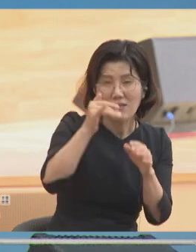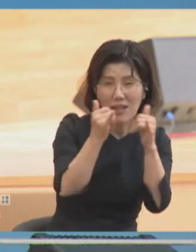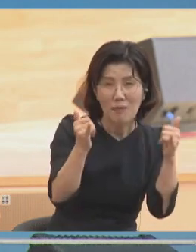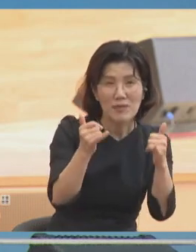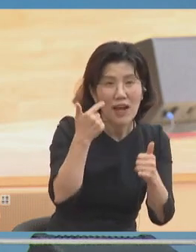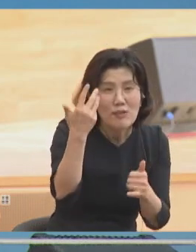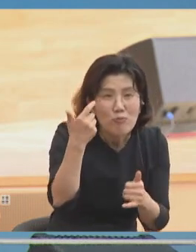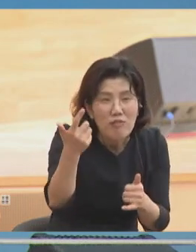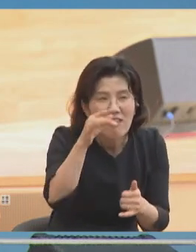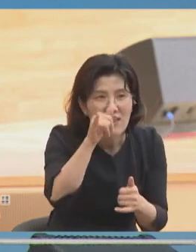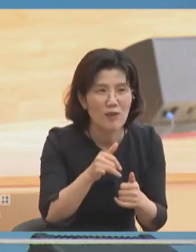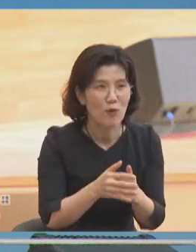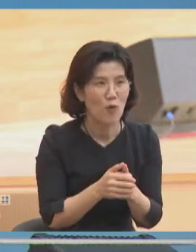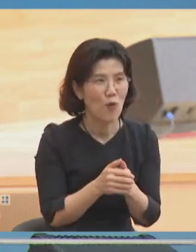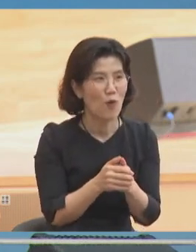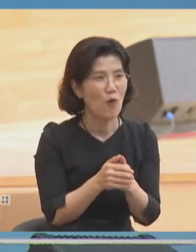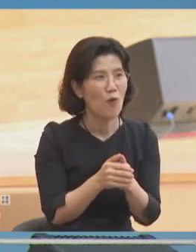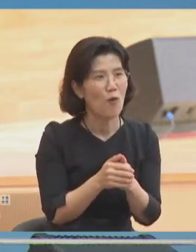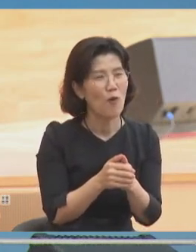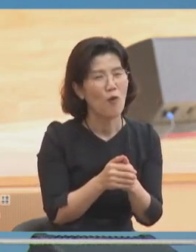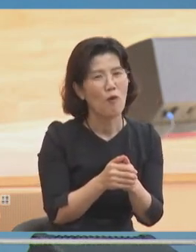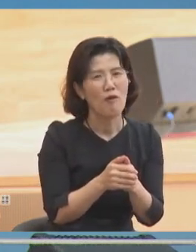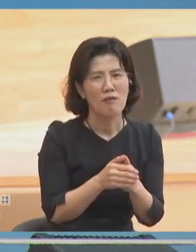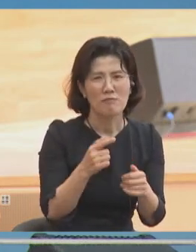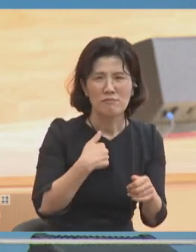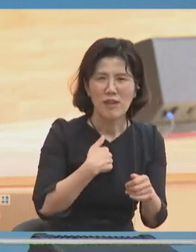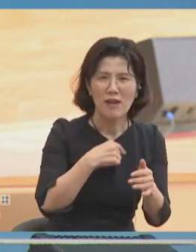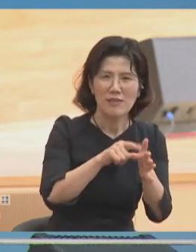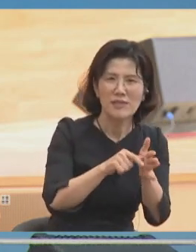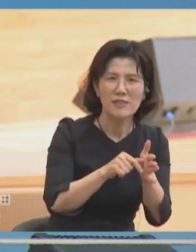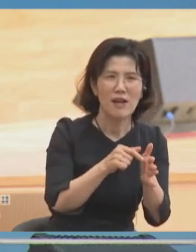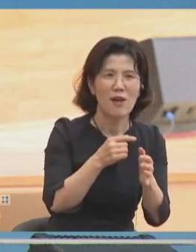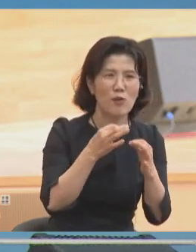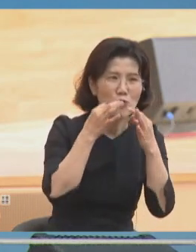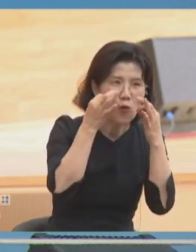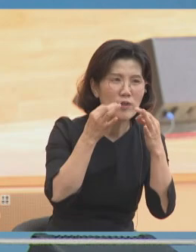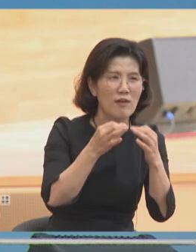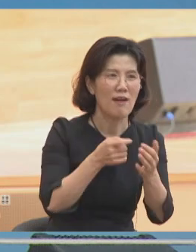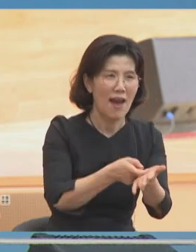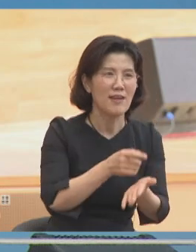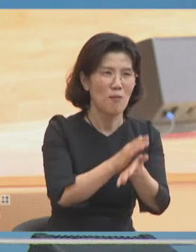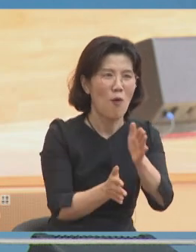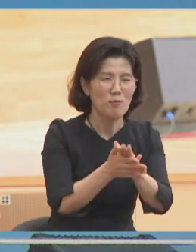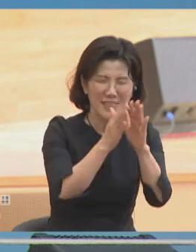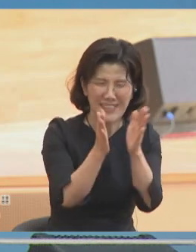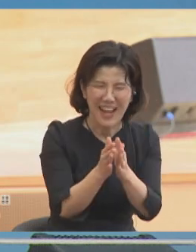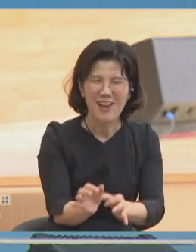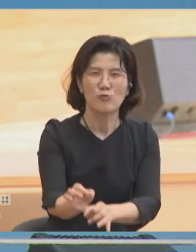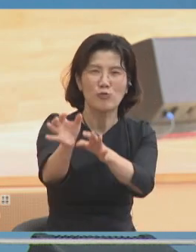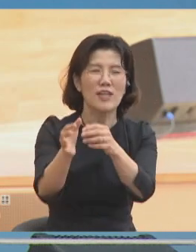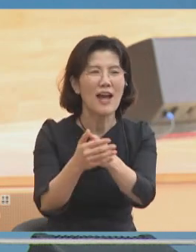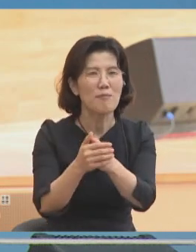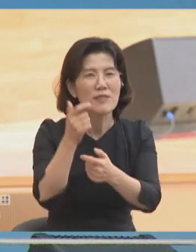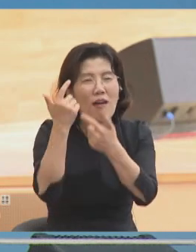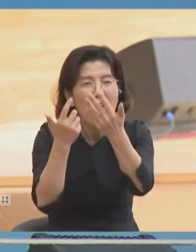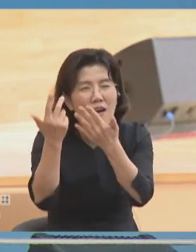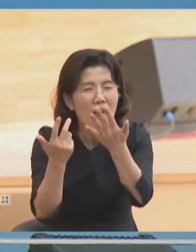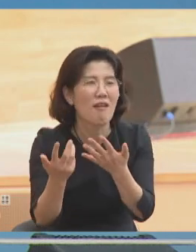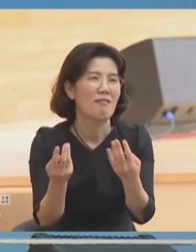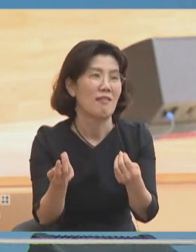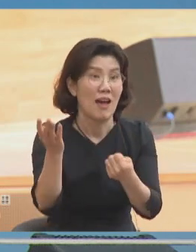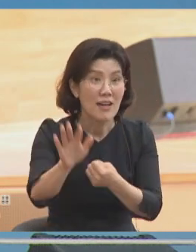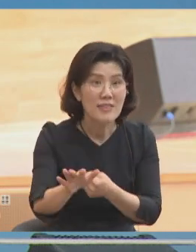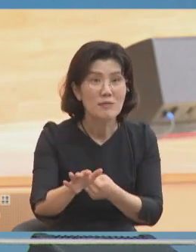물어봅니다 시간과 돈 어떤 노력을 쓰기 위해도 아깝지 않 않나 합니다 그런데 그렇게 해도